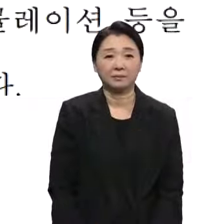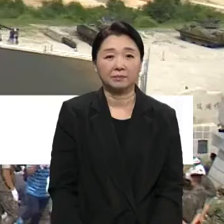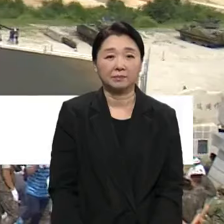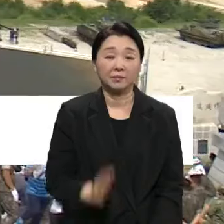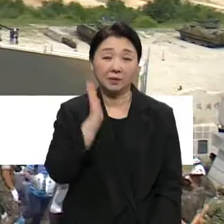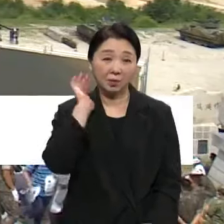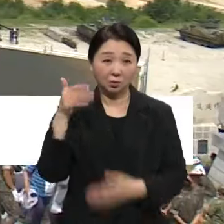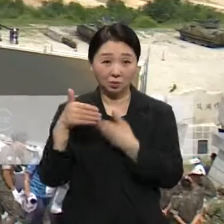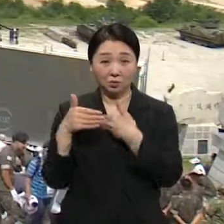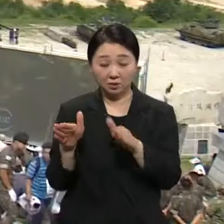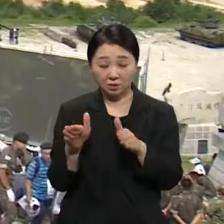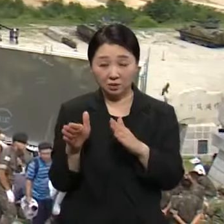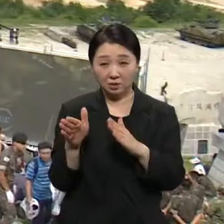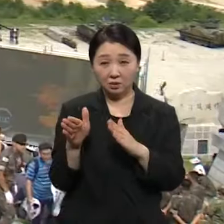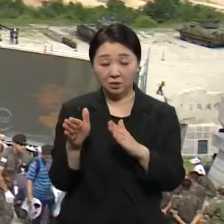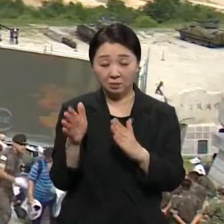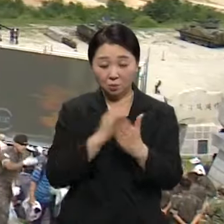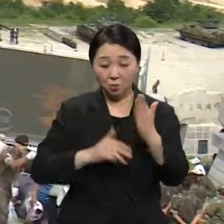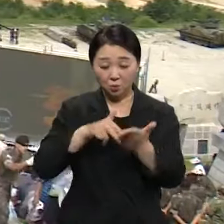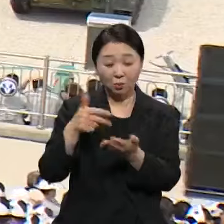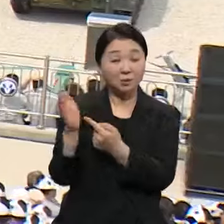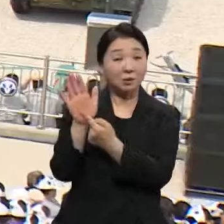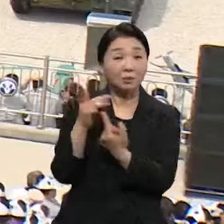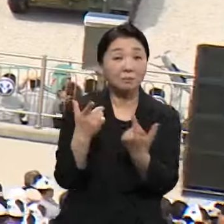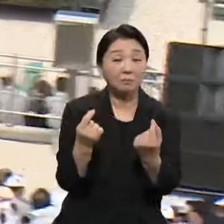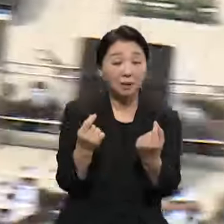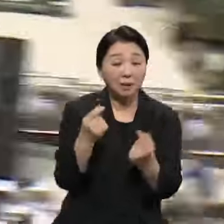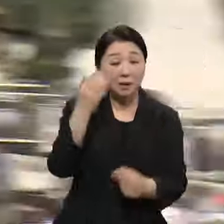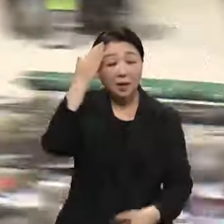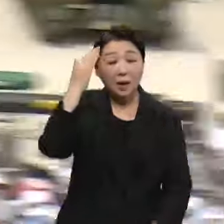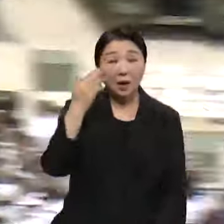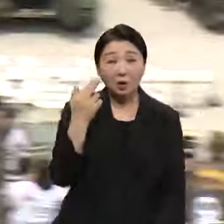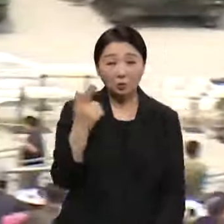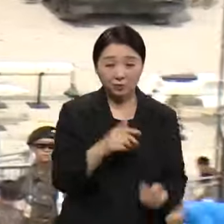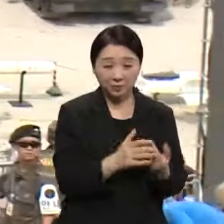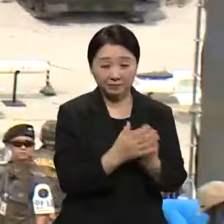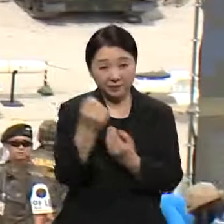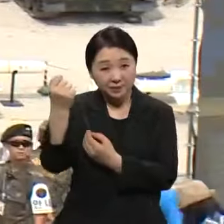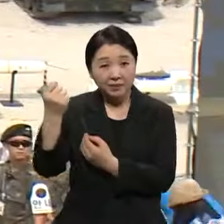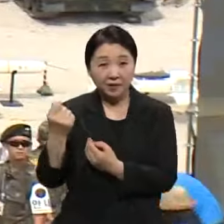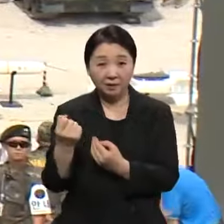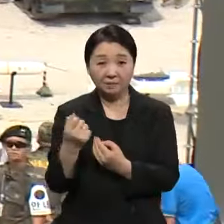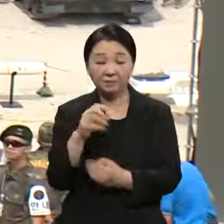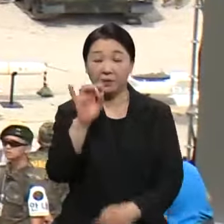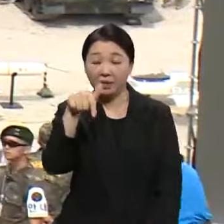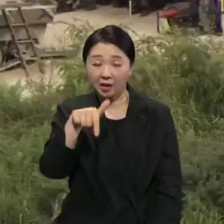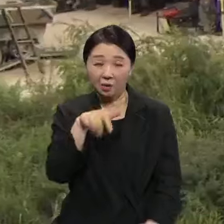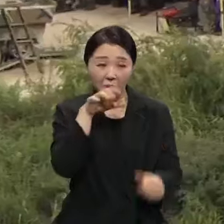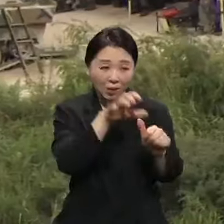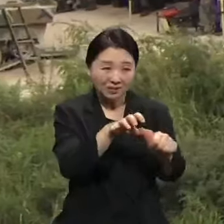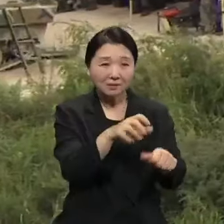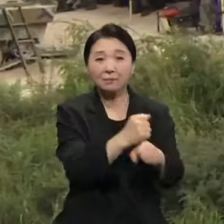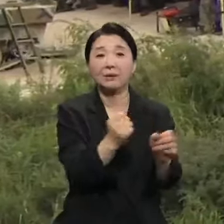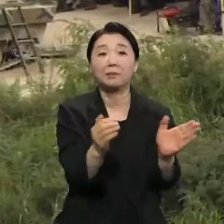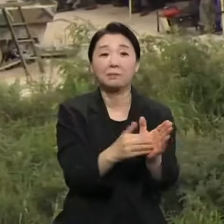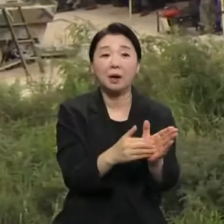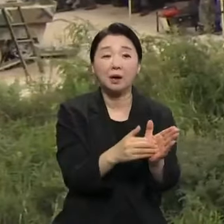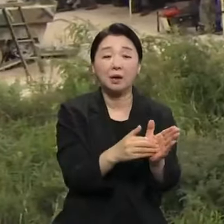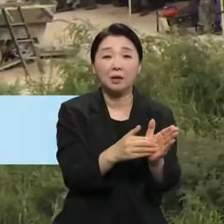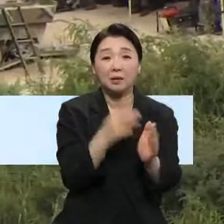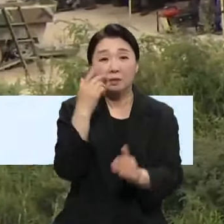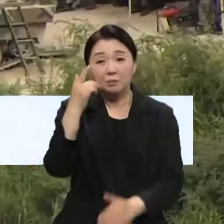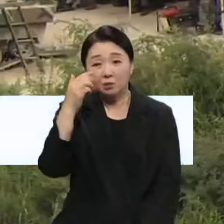대통령실은 이번 공동 성명으로 한미 일체형 확장 억제가 구축됐다고 평가했습니다 미국의 핵